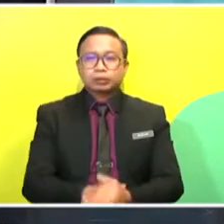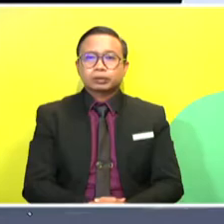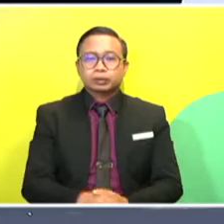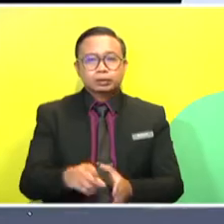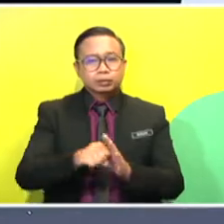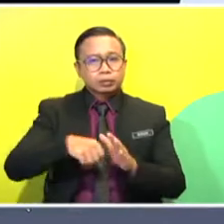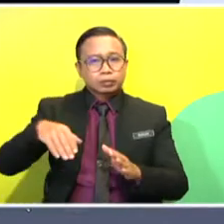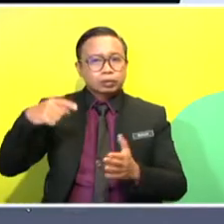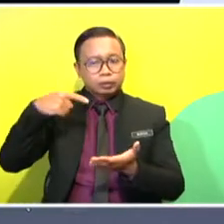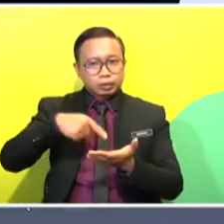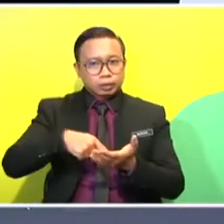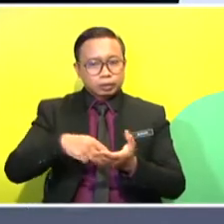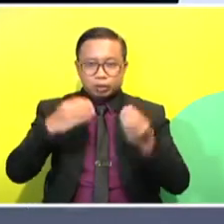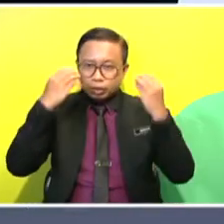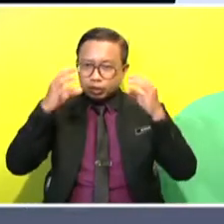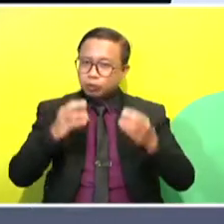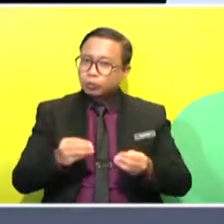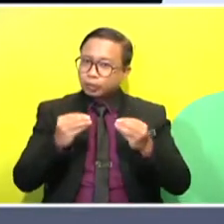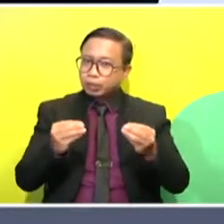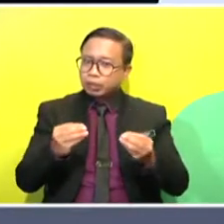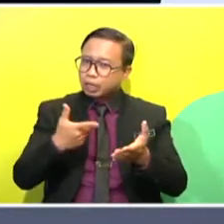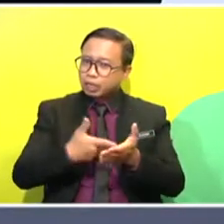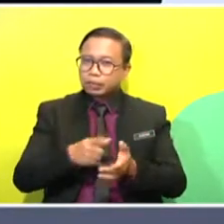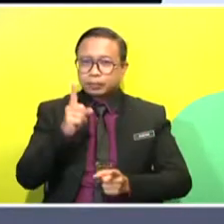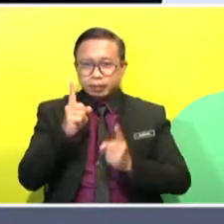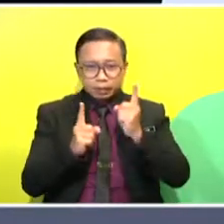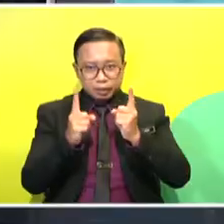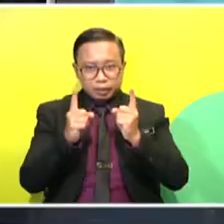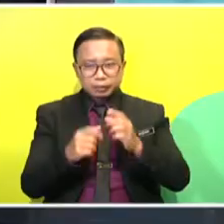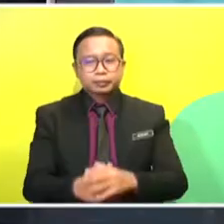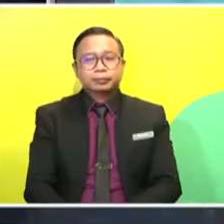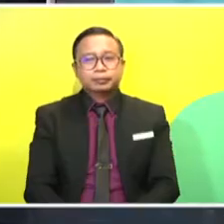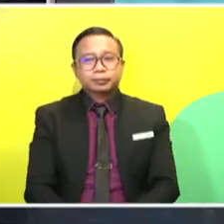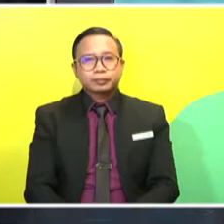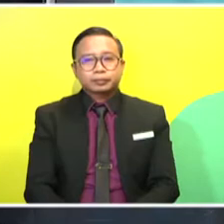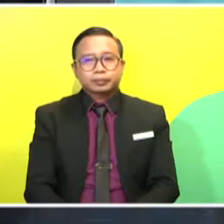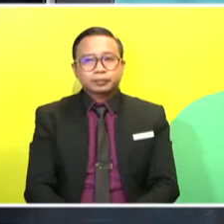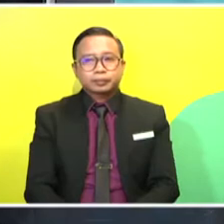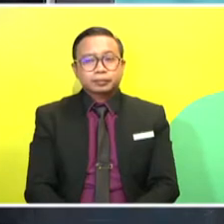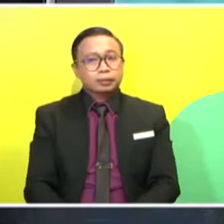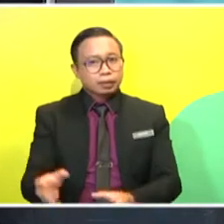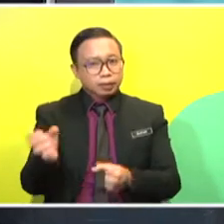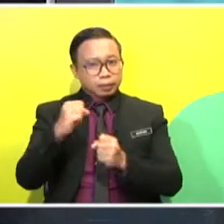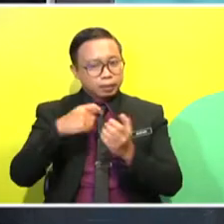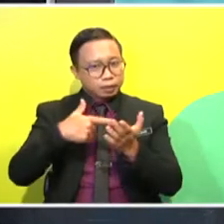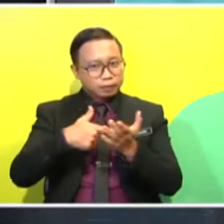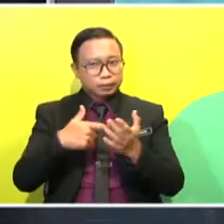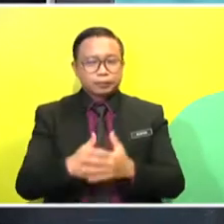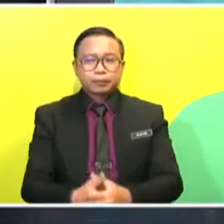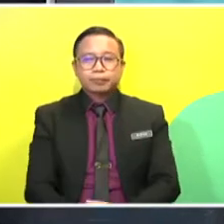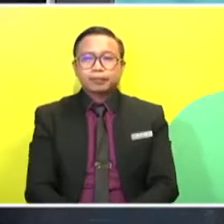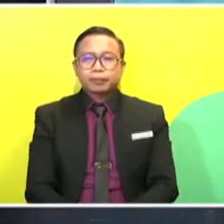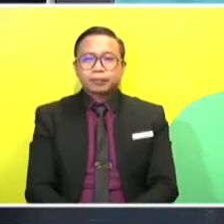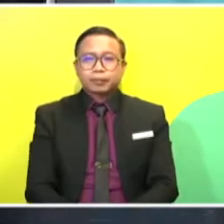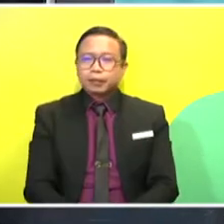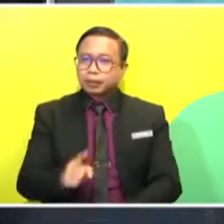ini. Oleh itu, cikgu berikan dia 1 bintang. Dapat bintang lagi. Terima kasih.